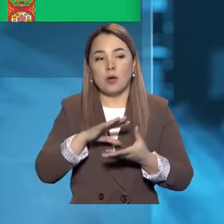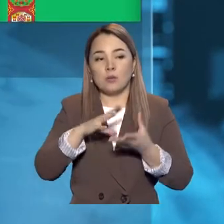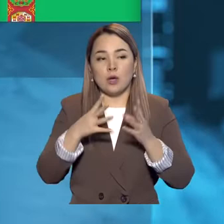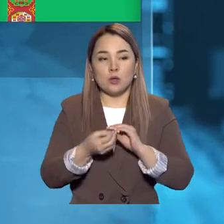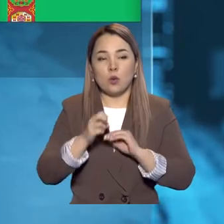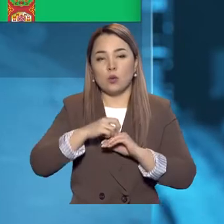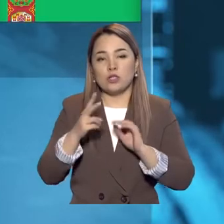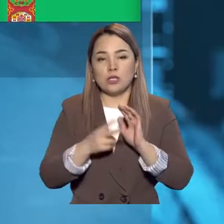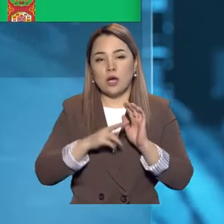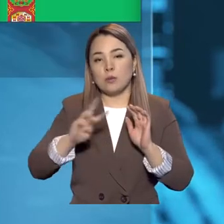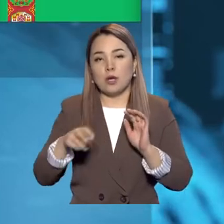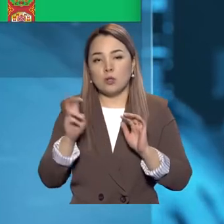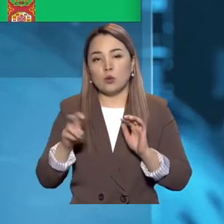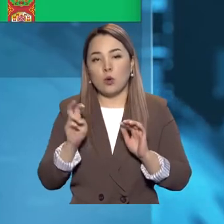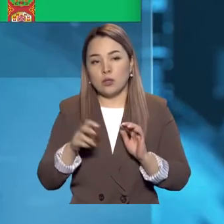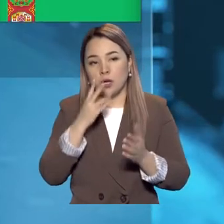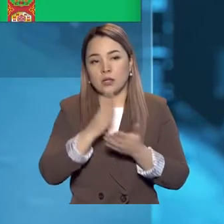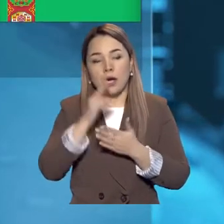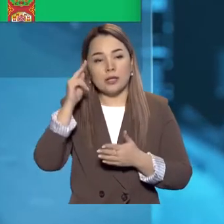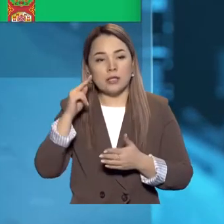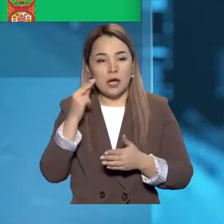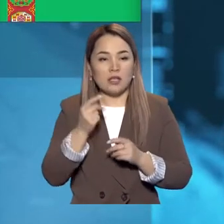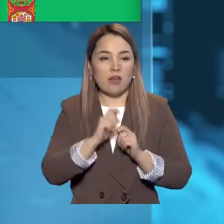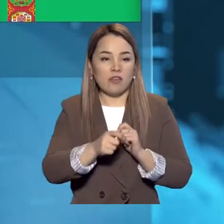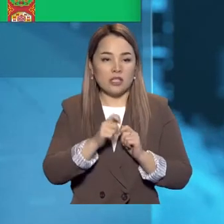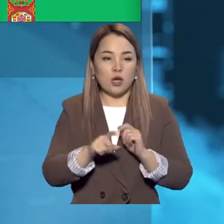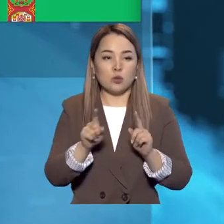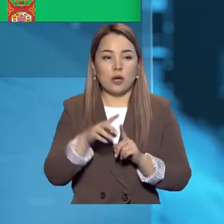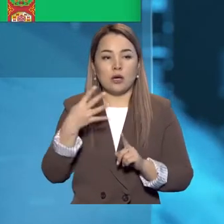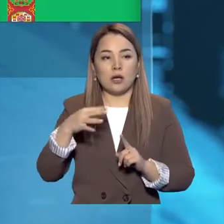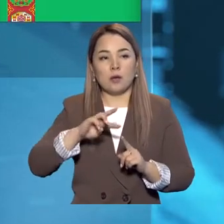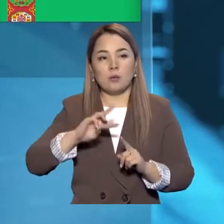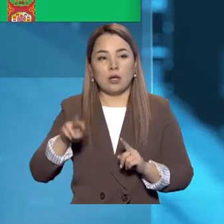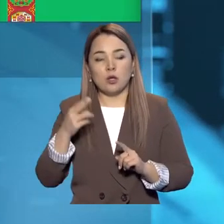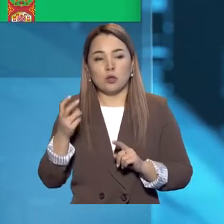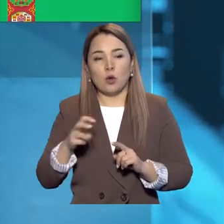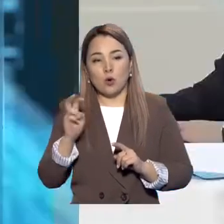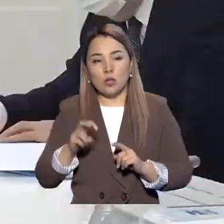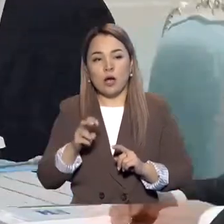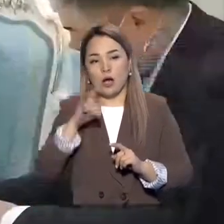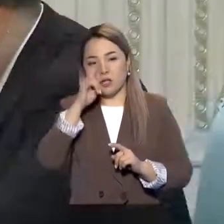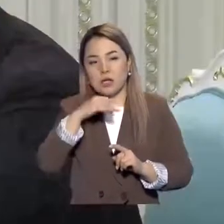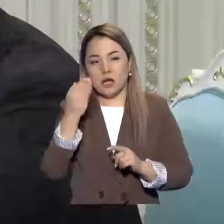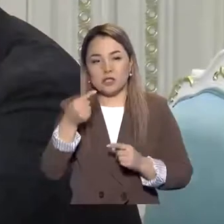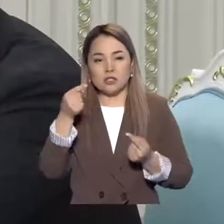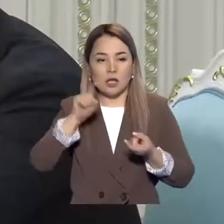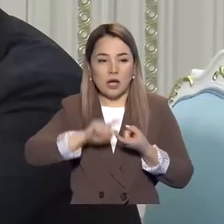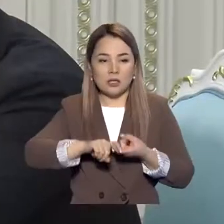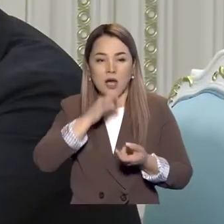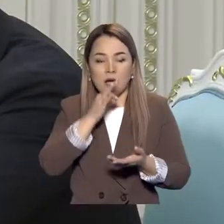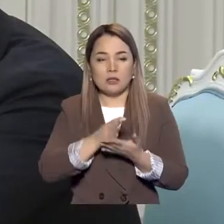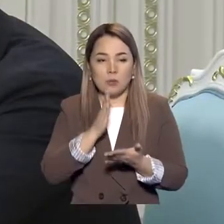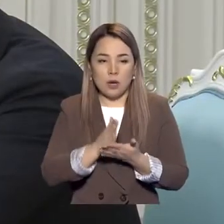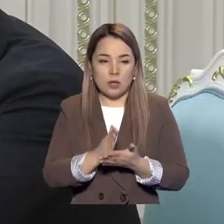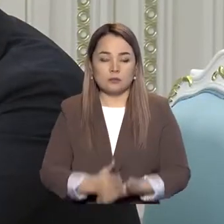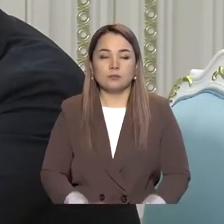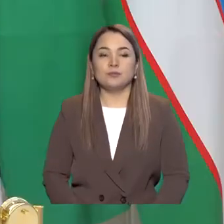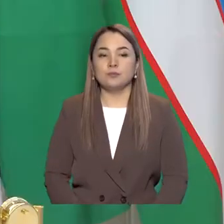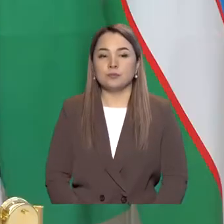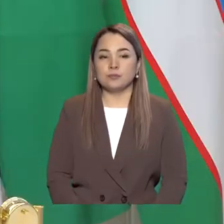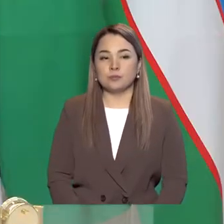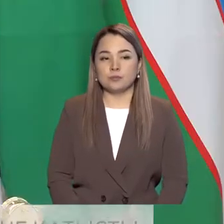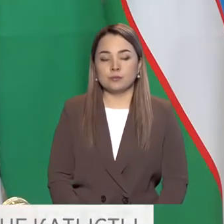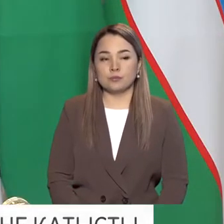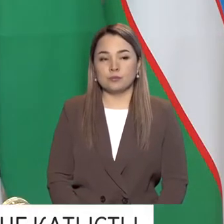17 миллиард доллар. Қытай инвестициясының 40 миллиард долларының жартысы Қазақстанға тиесілі. Это тоже очень